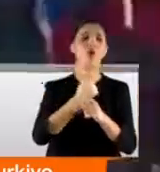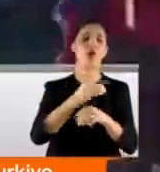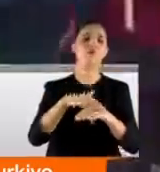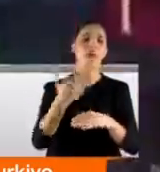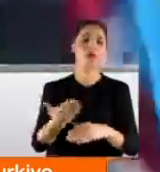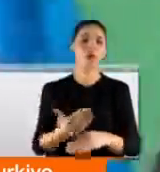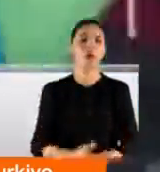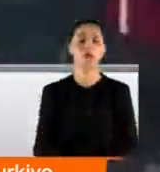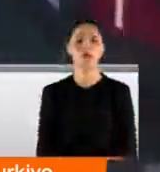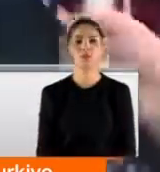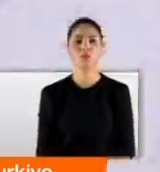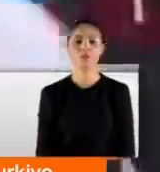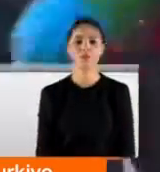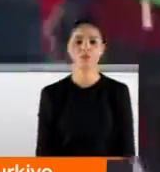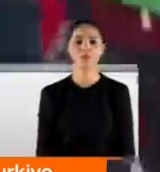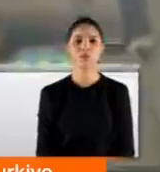yapacak.